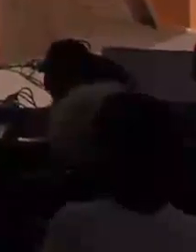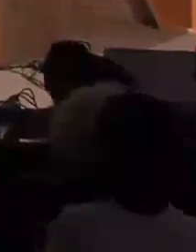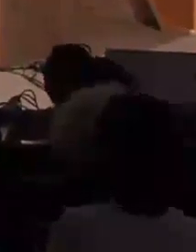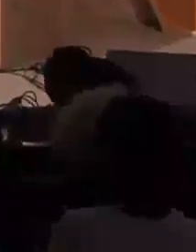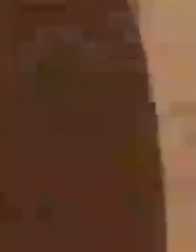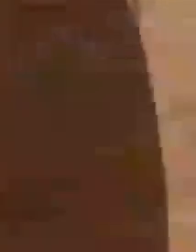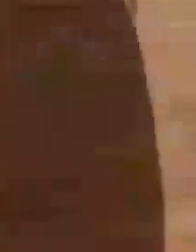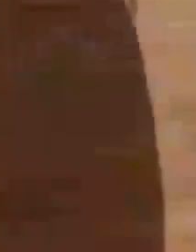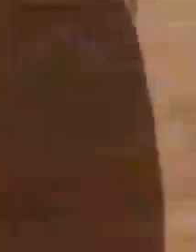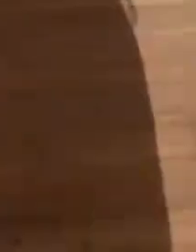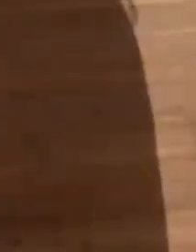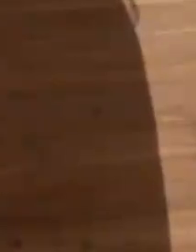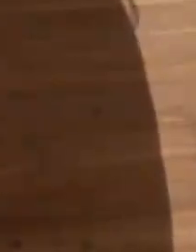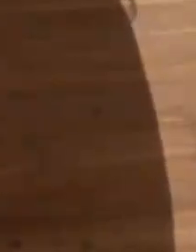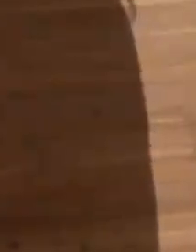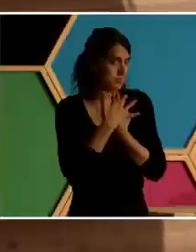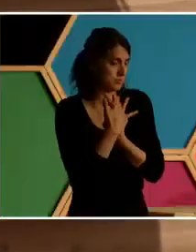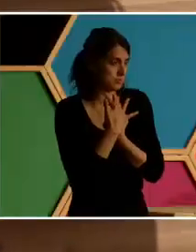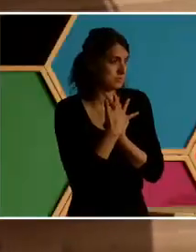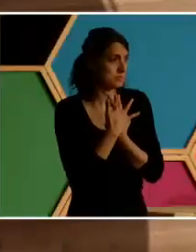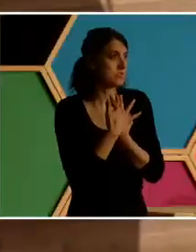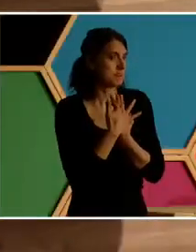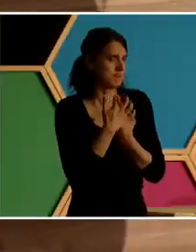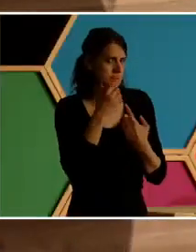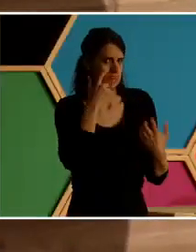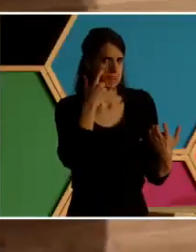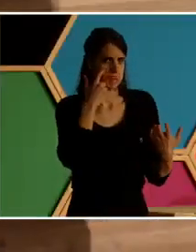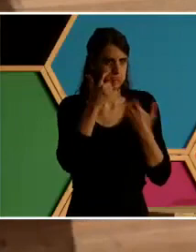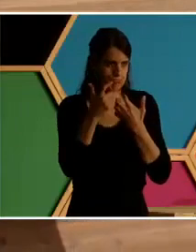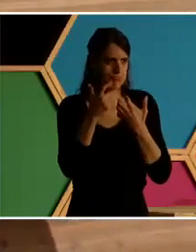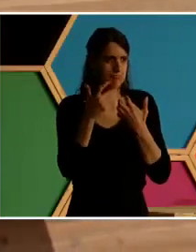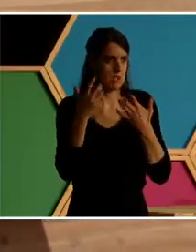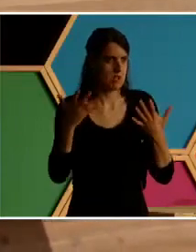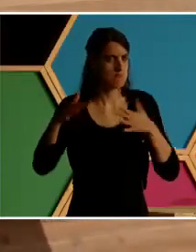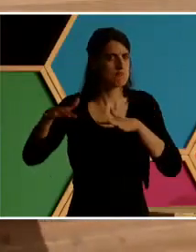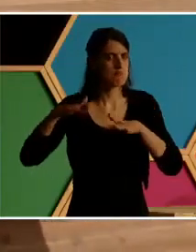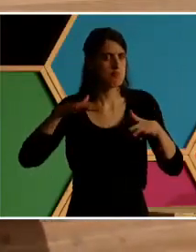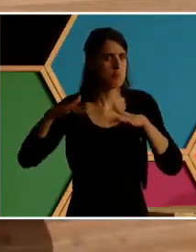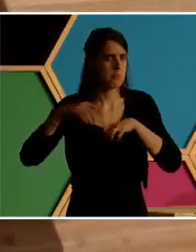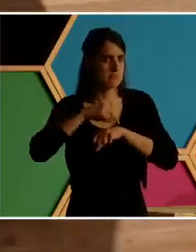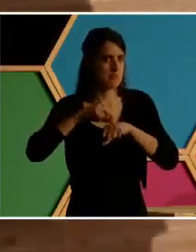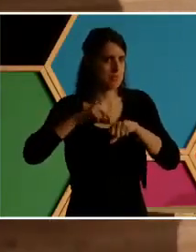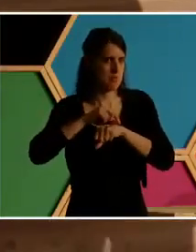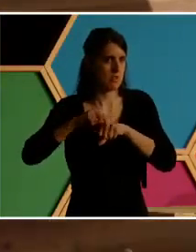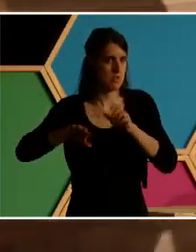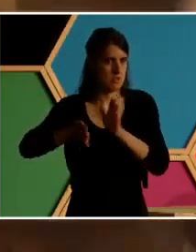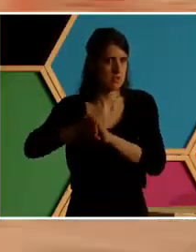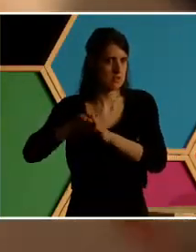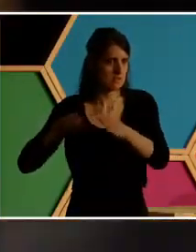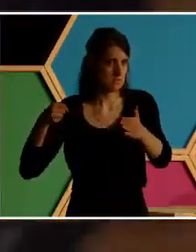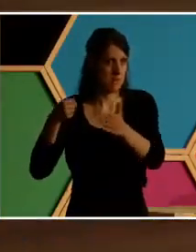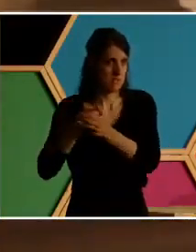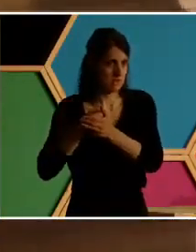passant últimament. I és evident que hi ha moviments d'extrema dreta avançant arreu, que